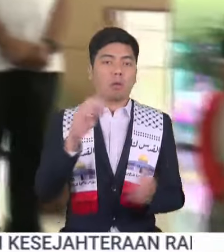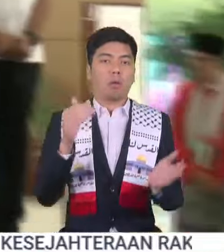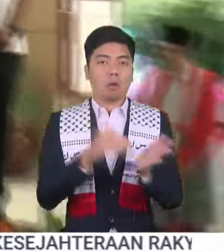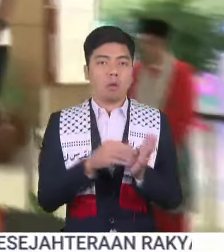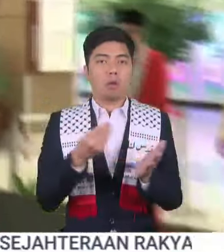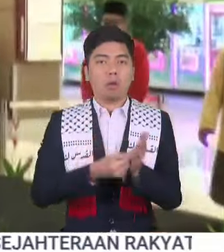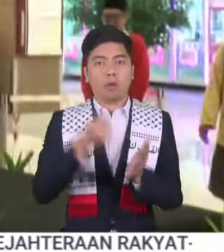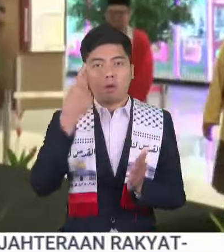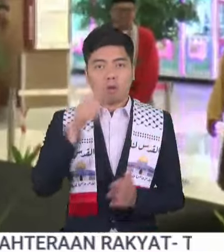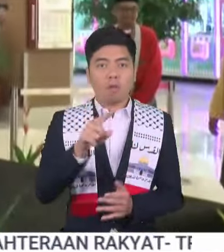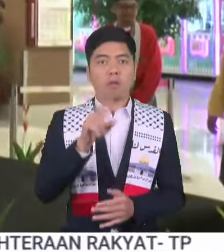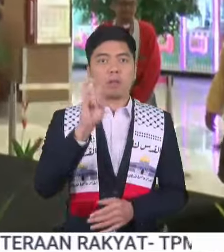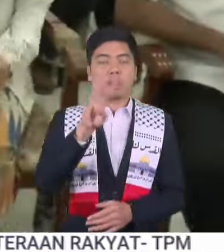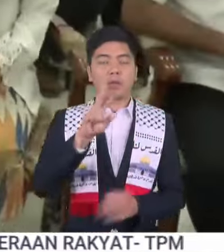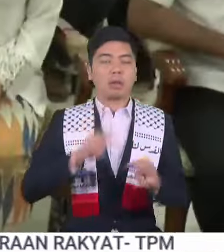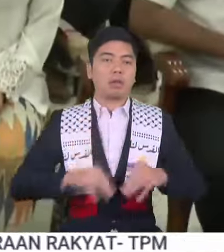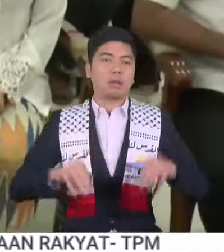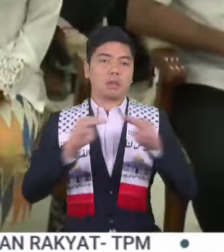3 masjid dan 2 surau.